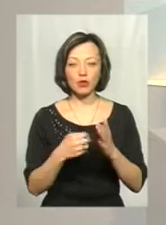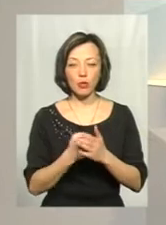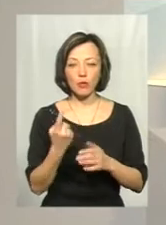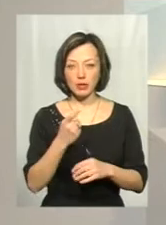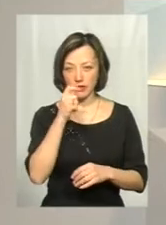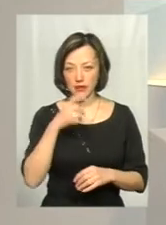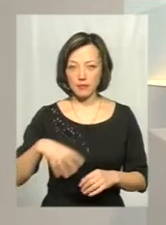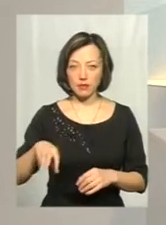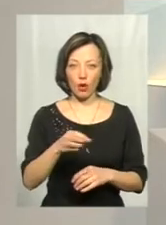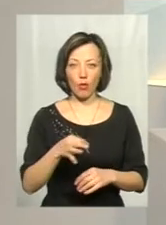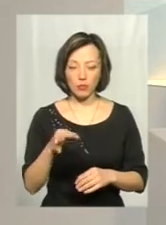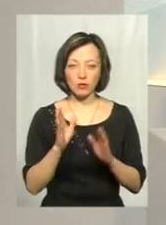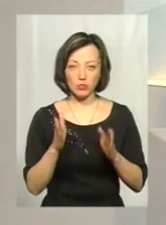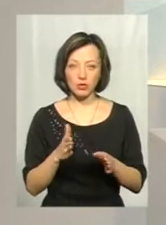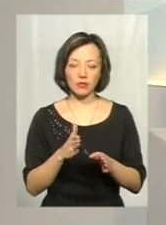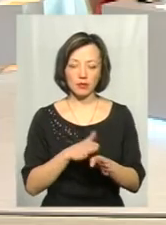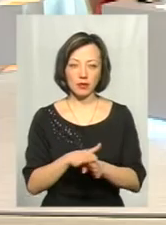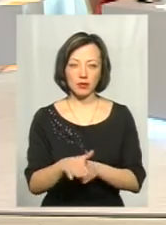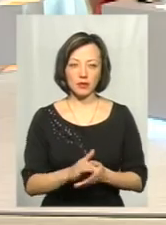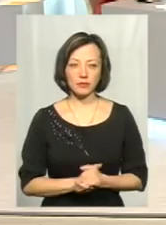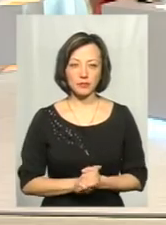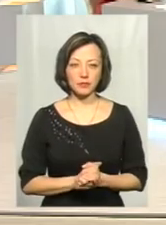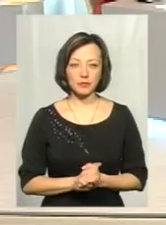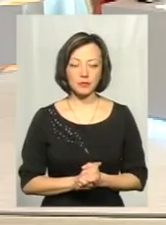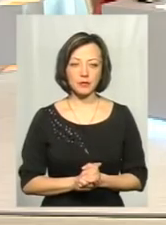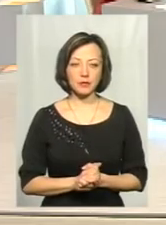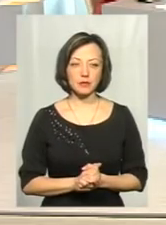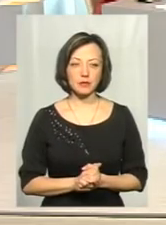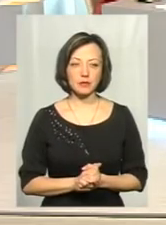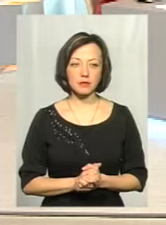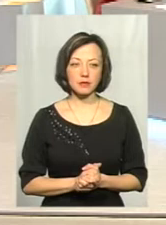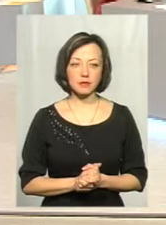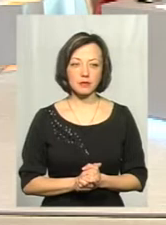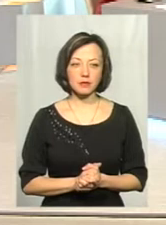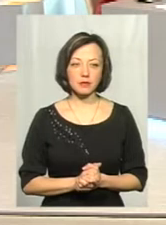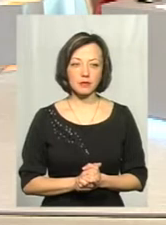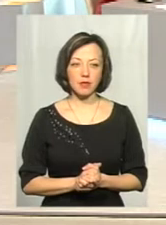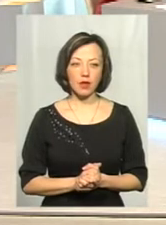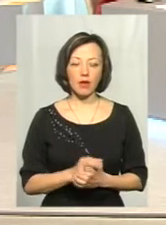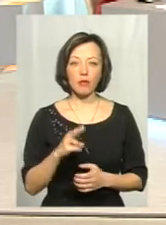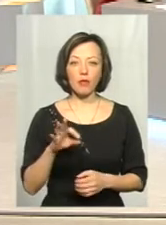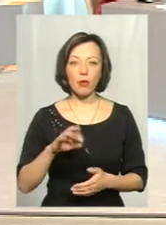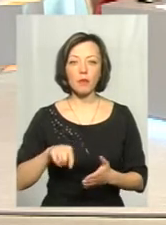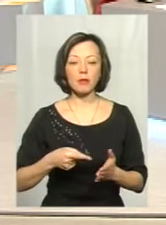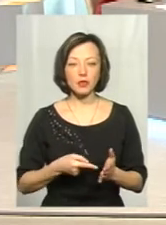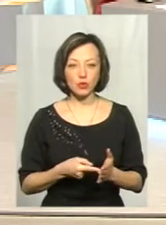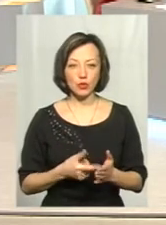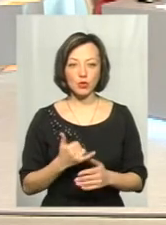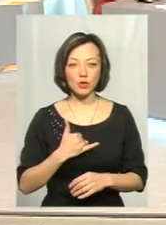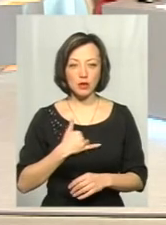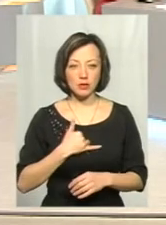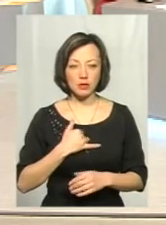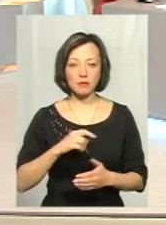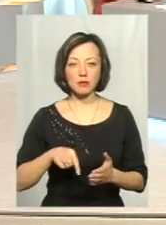квітня вся область обов'язково буде готова, всі до 1 квітня. Так, так. Добре, пані Людмила. По місту. У нас